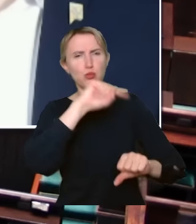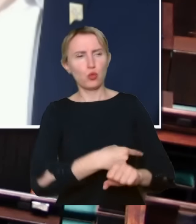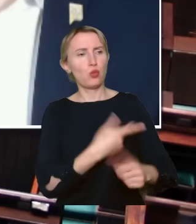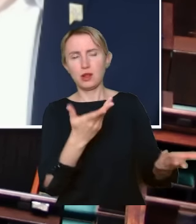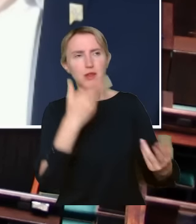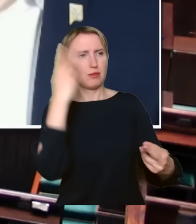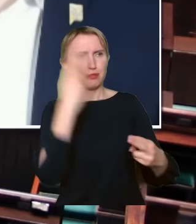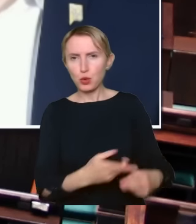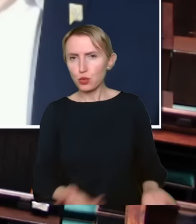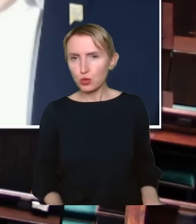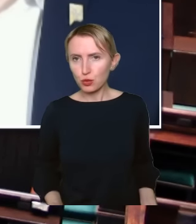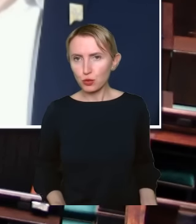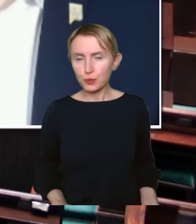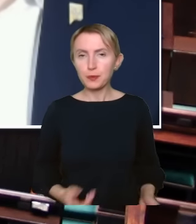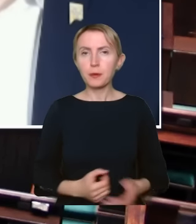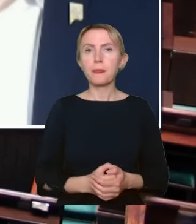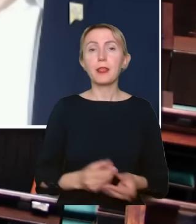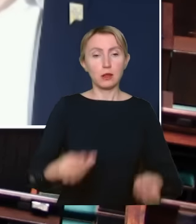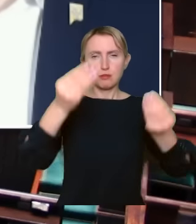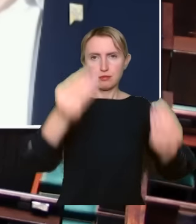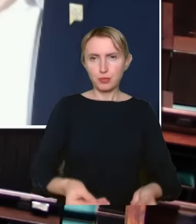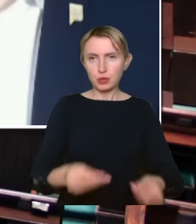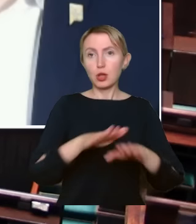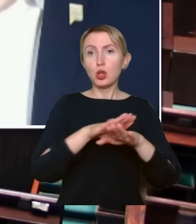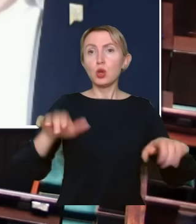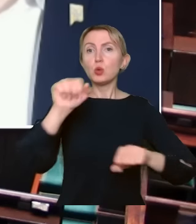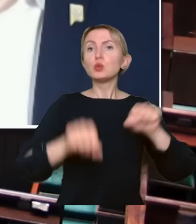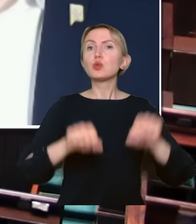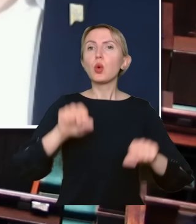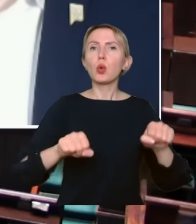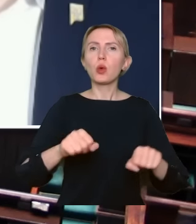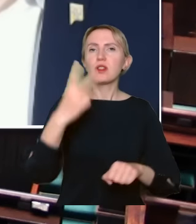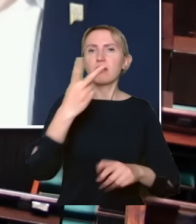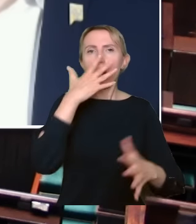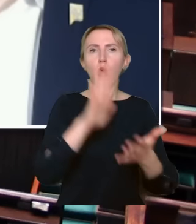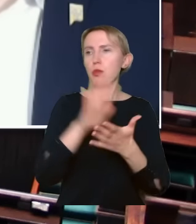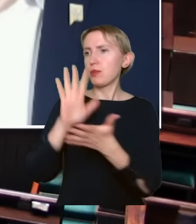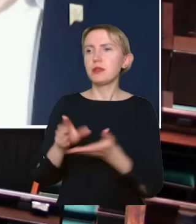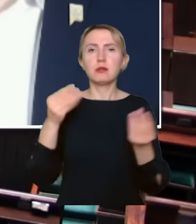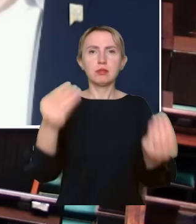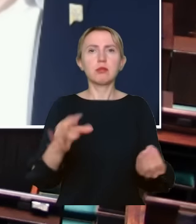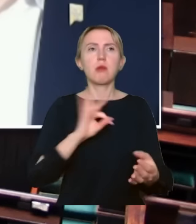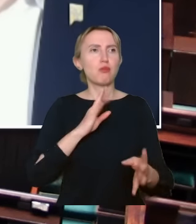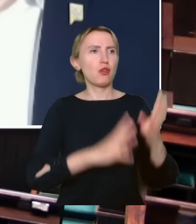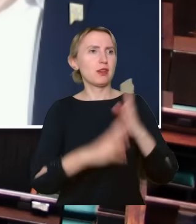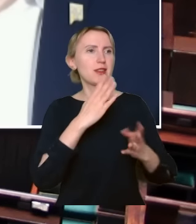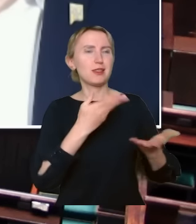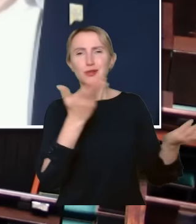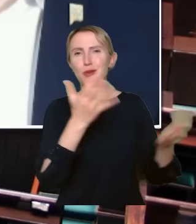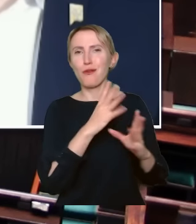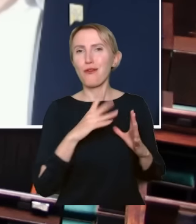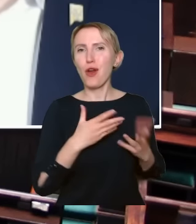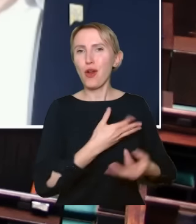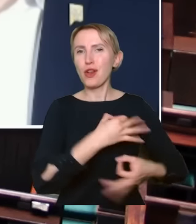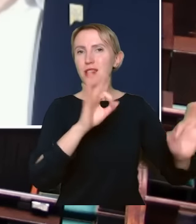przerywamy sprawę. Kładę na stole sędziowskim dwie opinie i moi klienci sobie wychodzą, a wy sobie z tym